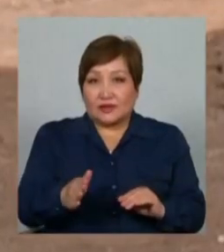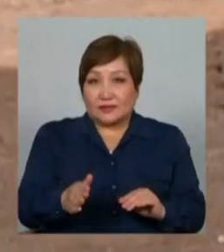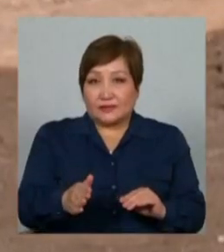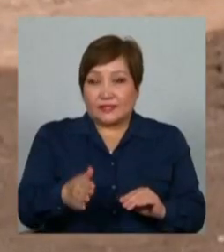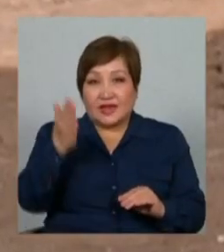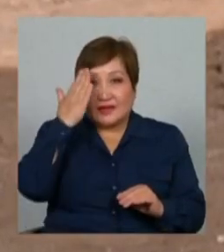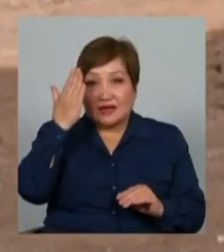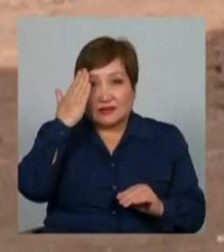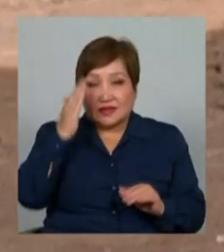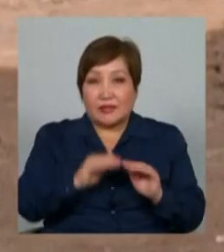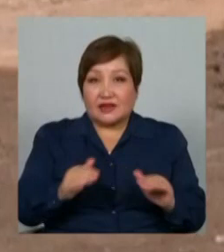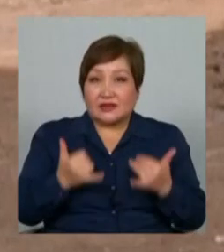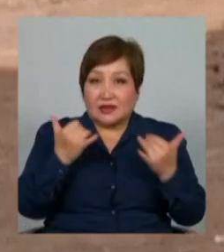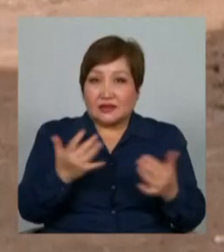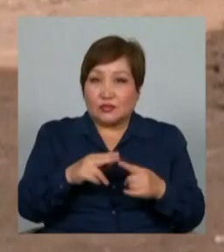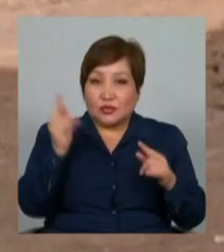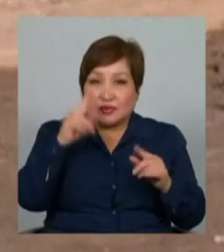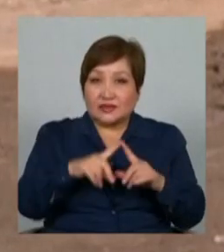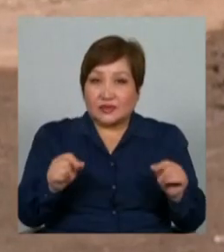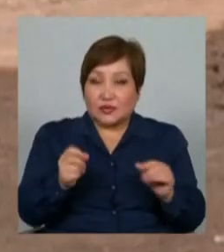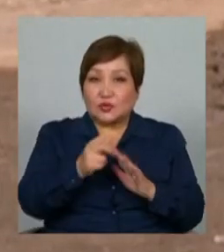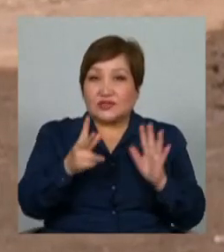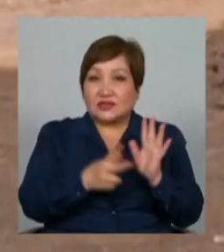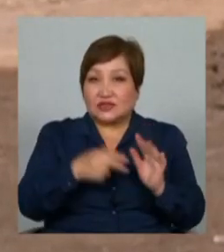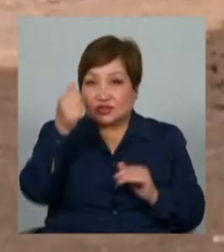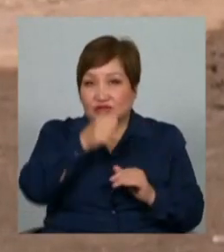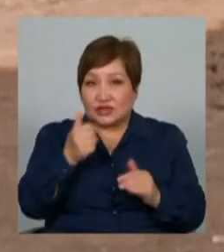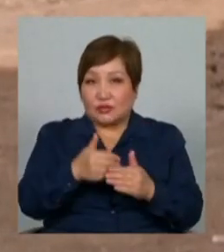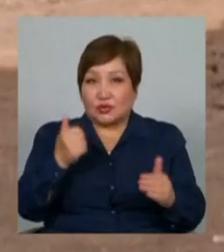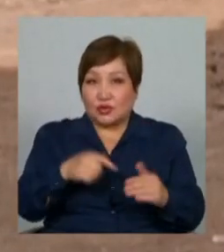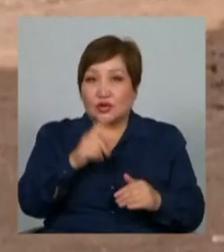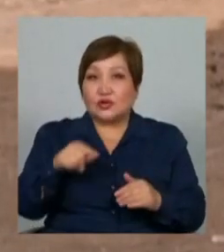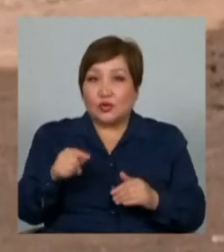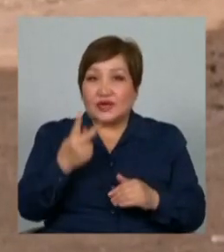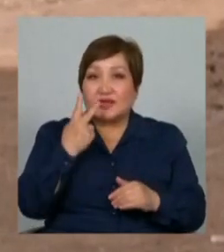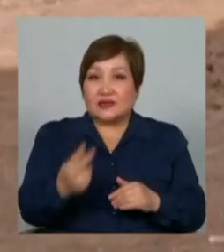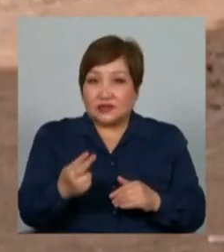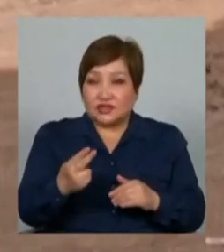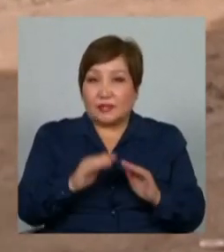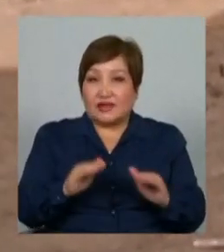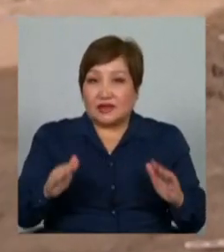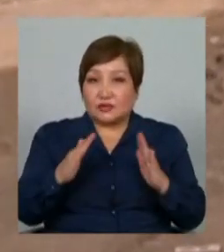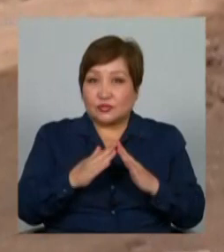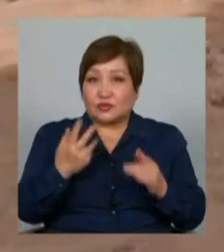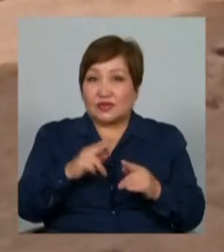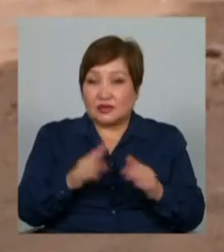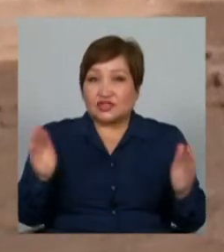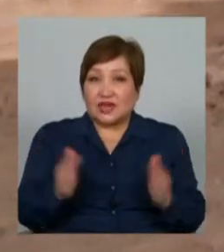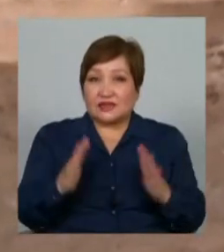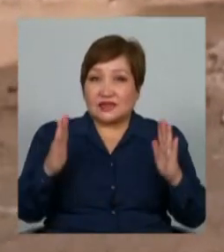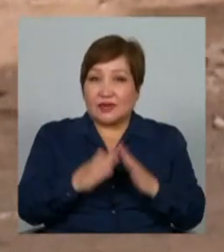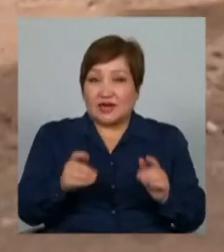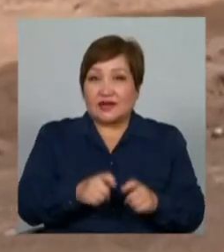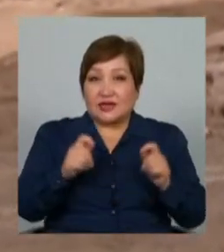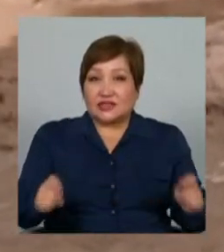Дарында балаларға арналған бұл мектеп 2018 жылы бұрынғы нөмірі 2-ші балалар үйінің мына шағын ғимаратында ашылған